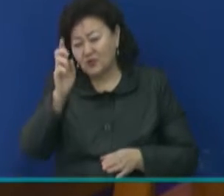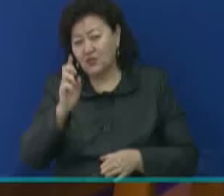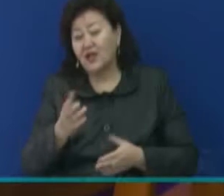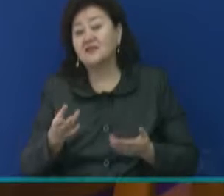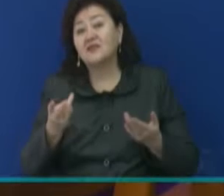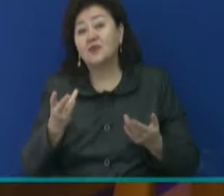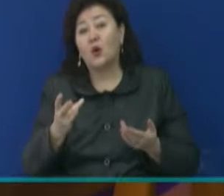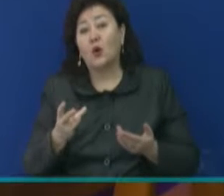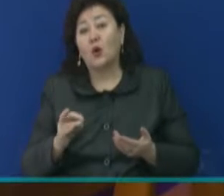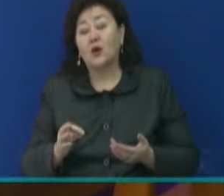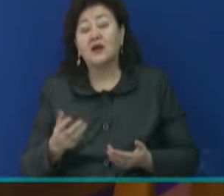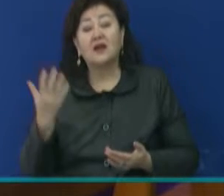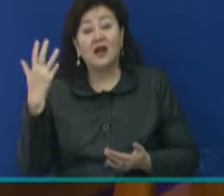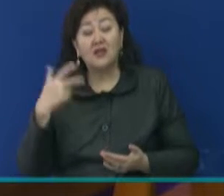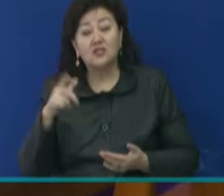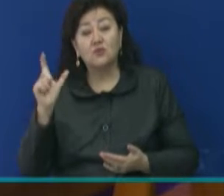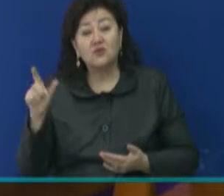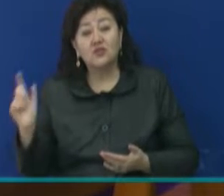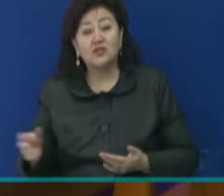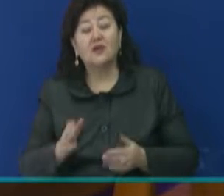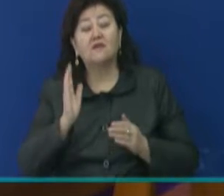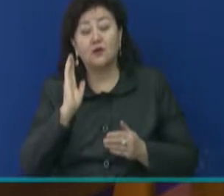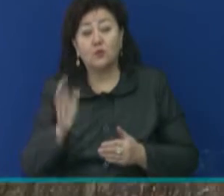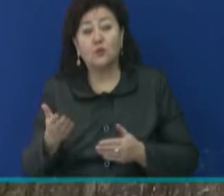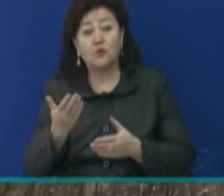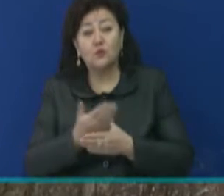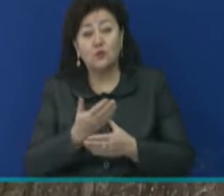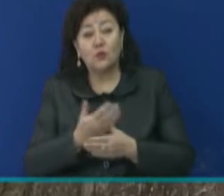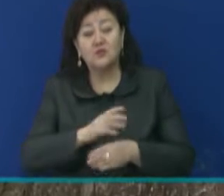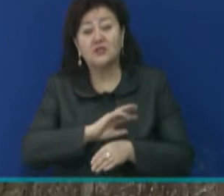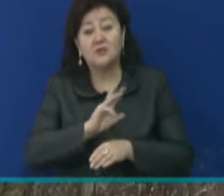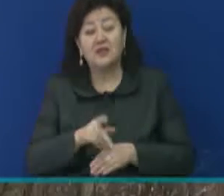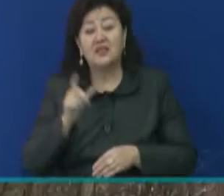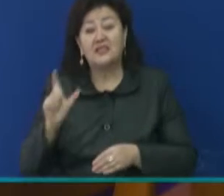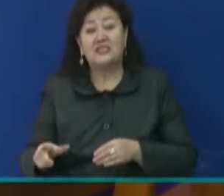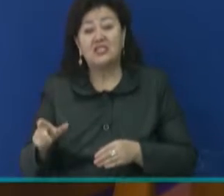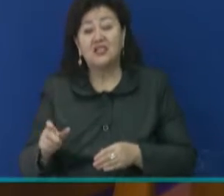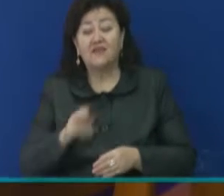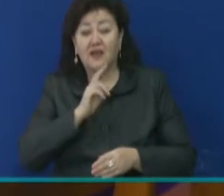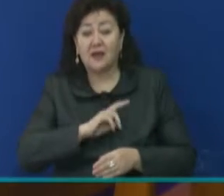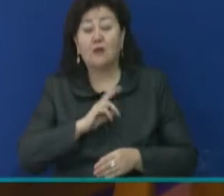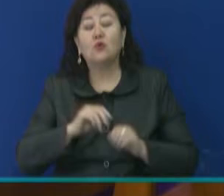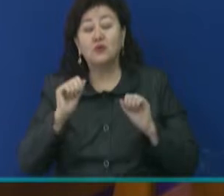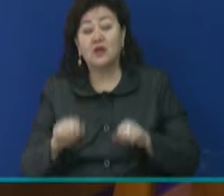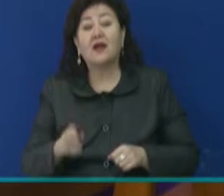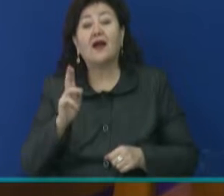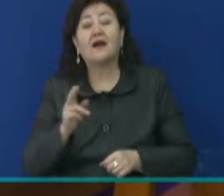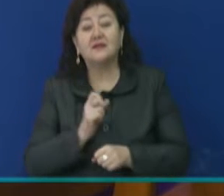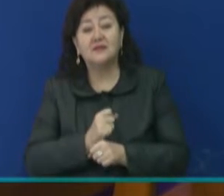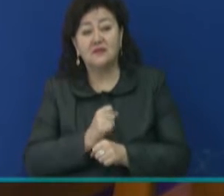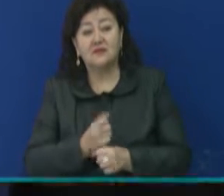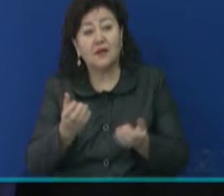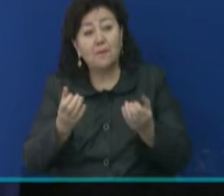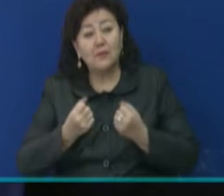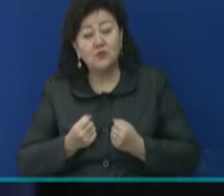каждому человеку могут оказать помощь если человек умеет работать есть поддержка то нужно знать как действовать и браться